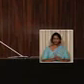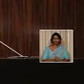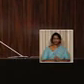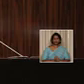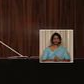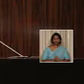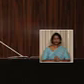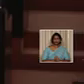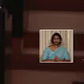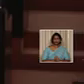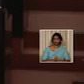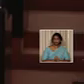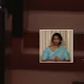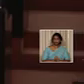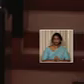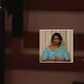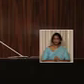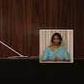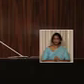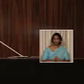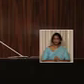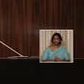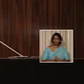මැතිතුමා සත්‍ය දෙකක් අල්ල ඉල්ලනවා